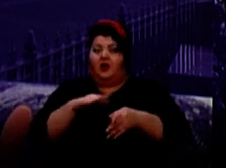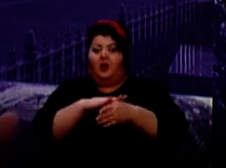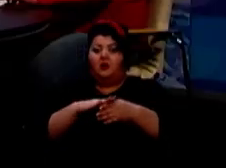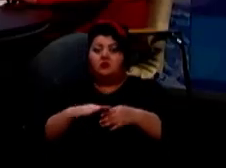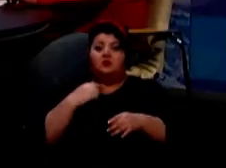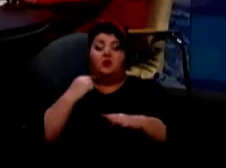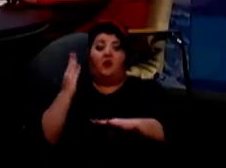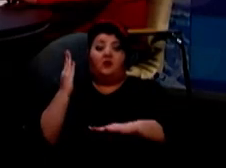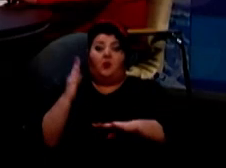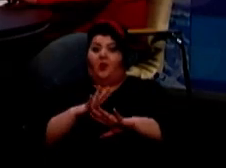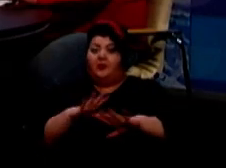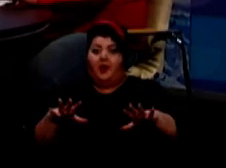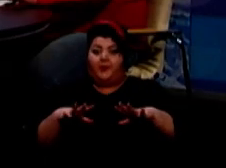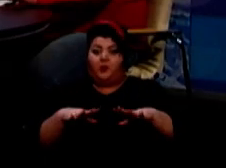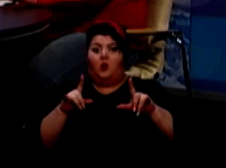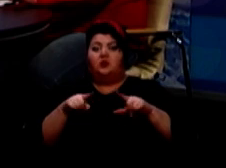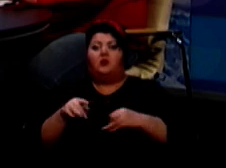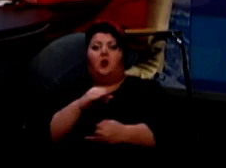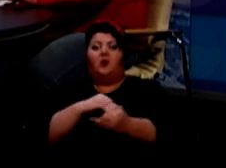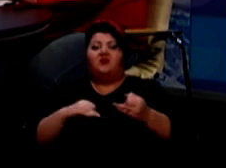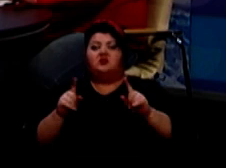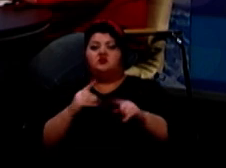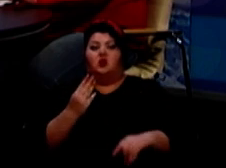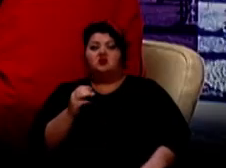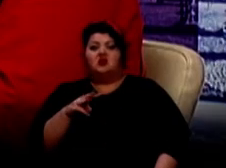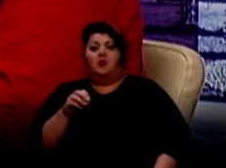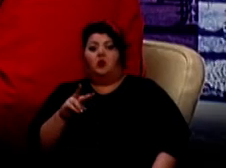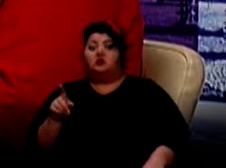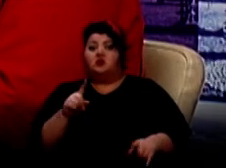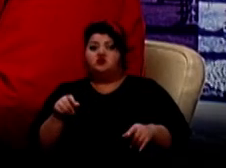прийняття рішення не було. Тому говорити, що Шамота щось блокує. Я